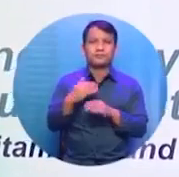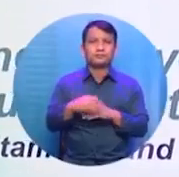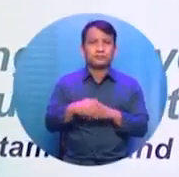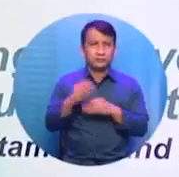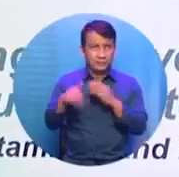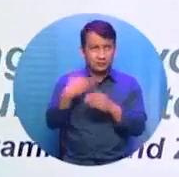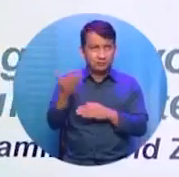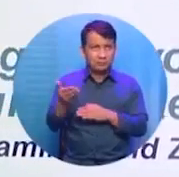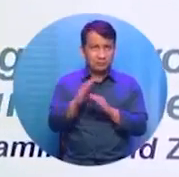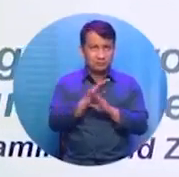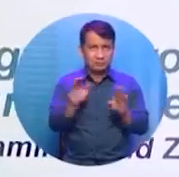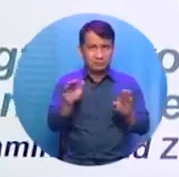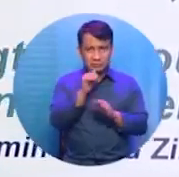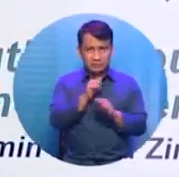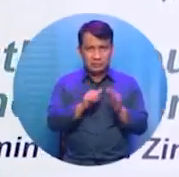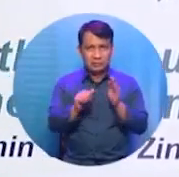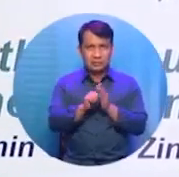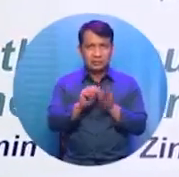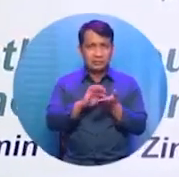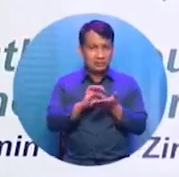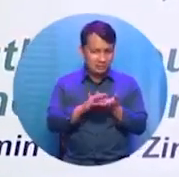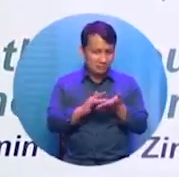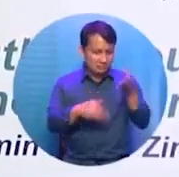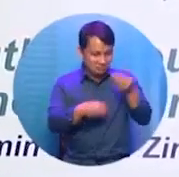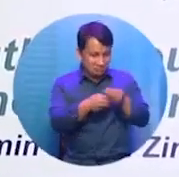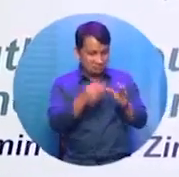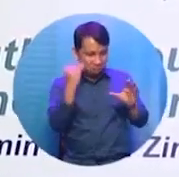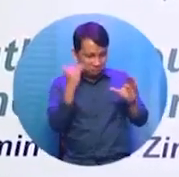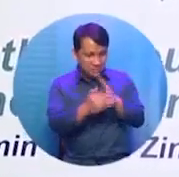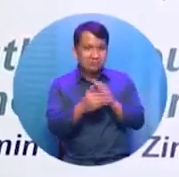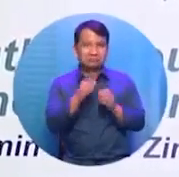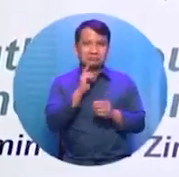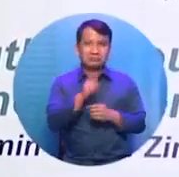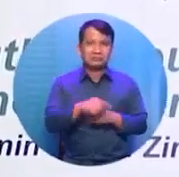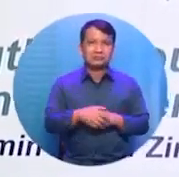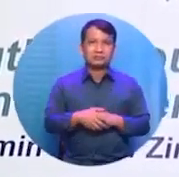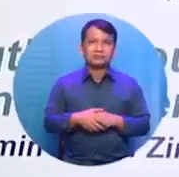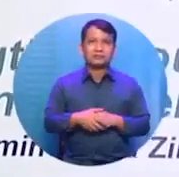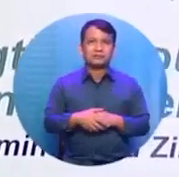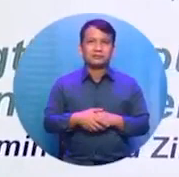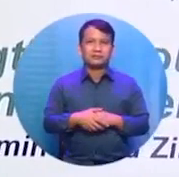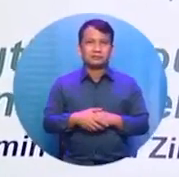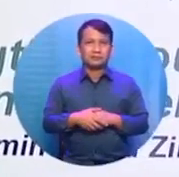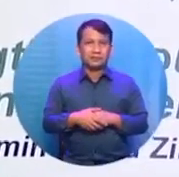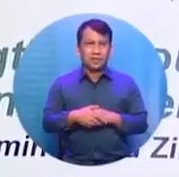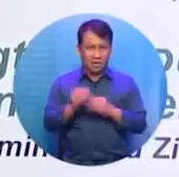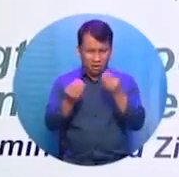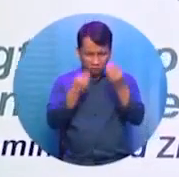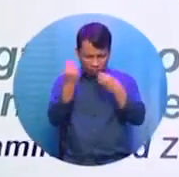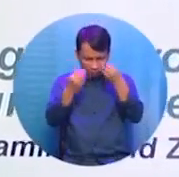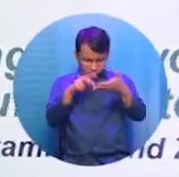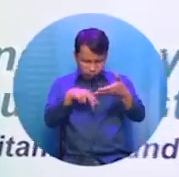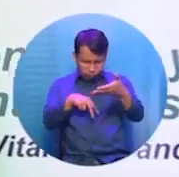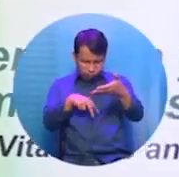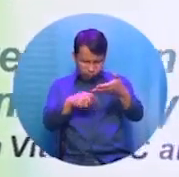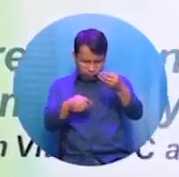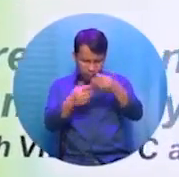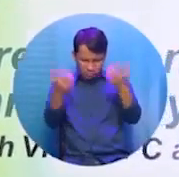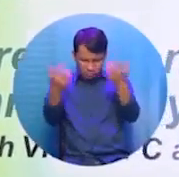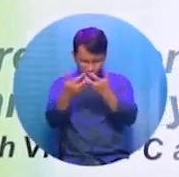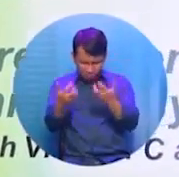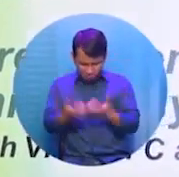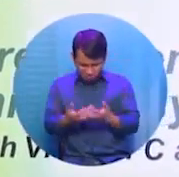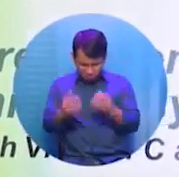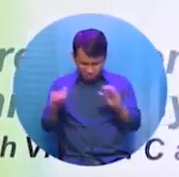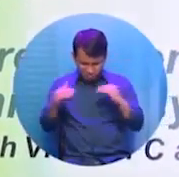Next time, wag na natin pagtrabahuin ito ng tatype dito. Hindi natin kailangan. Ganun. Malabo. O, paano natin malaman na yung email at saka ito